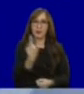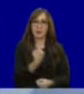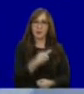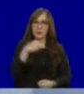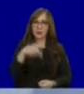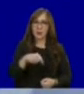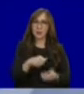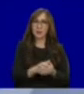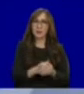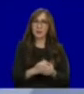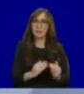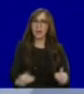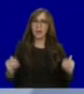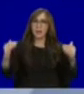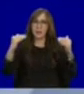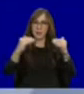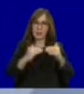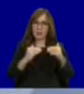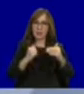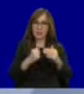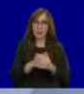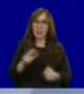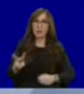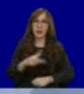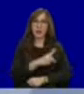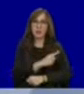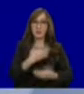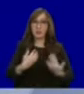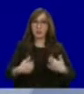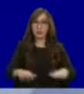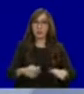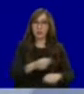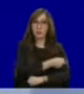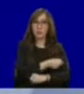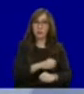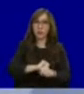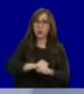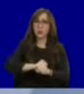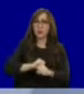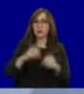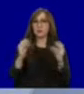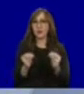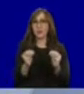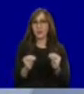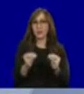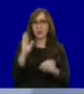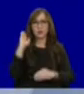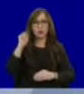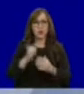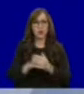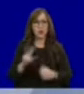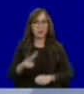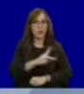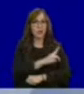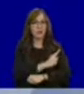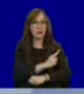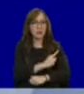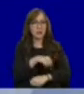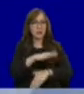mengakselerasi vaksinasi. Setelah pendidik dan tenaga pendidikan di dalam satu sekolah sudah divaksinasi secara